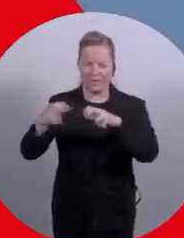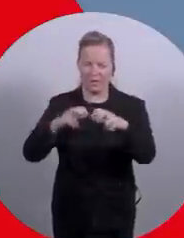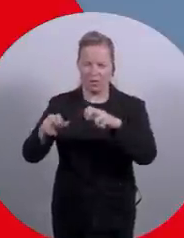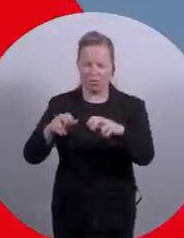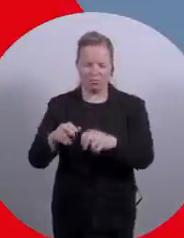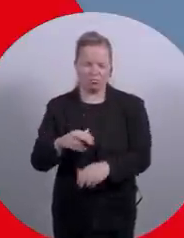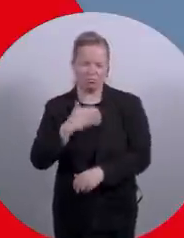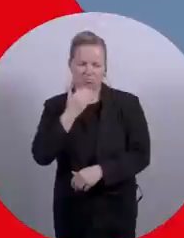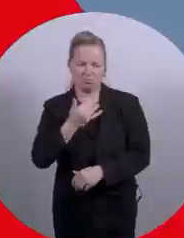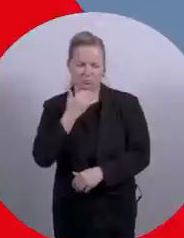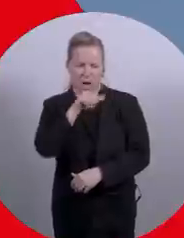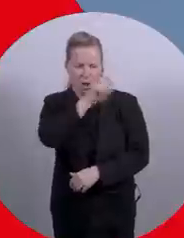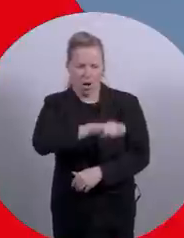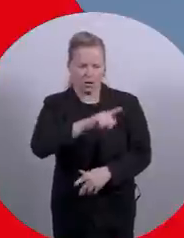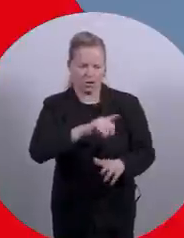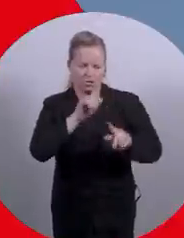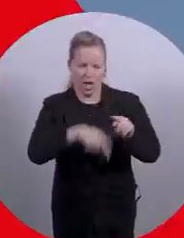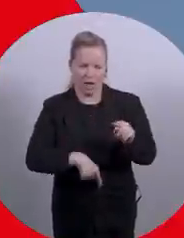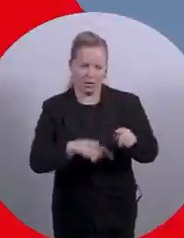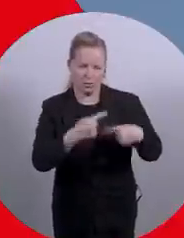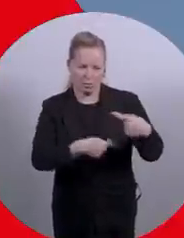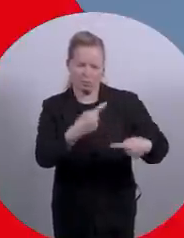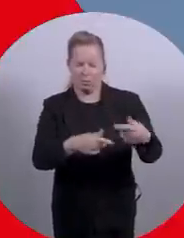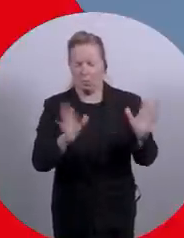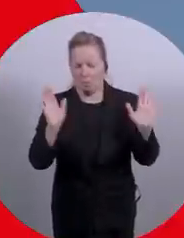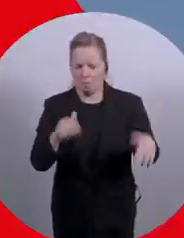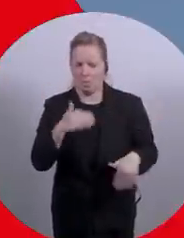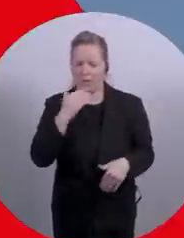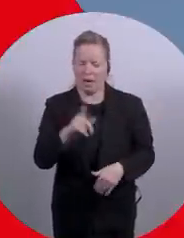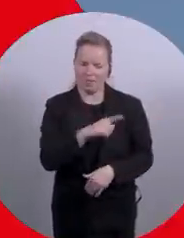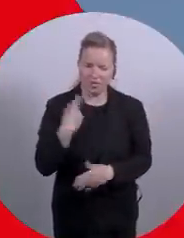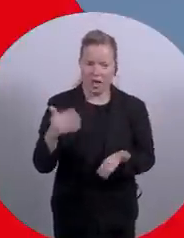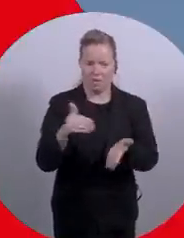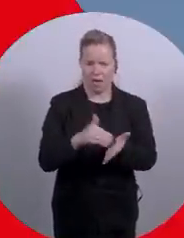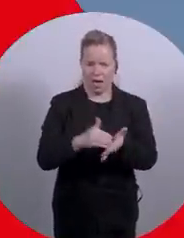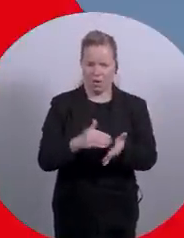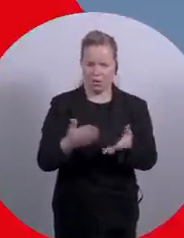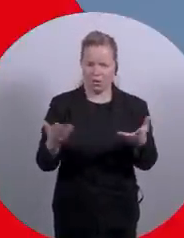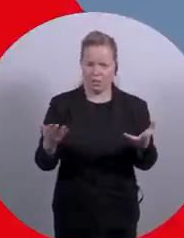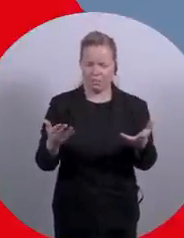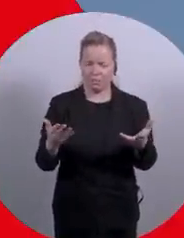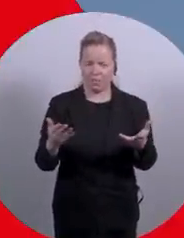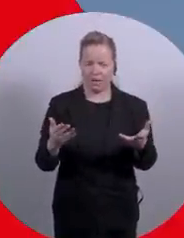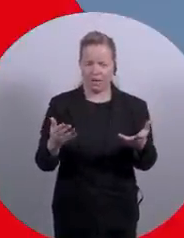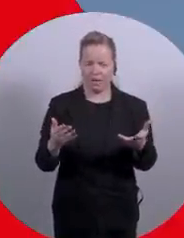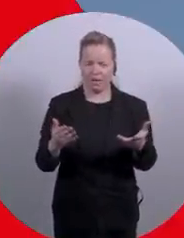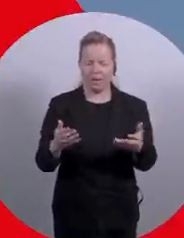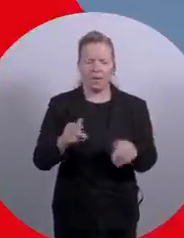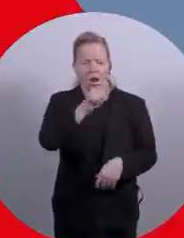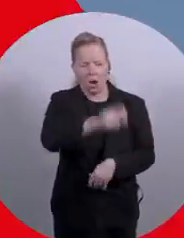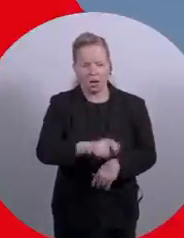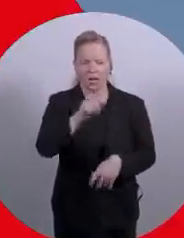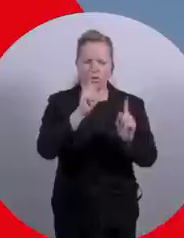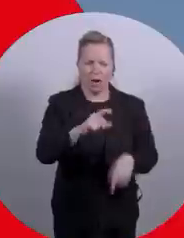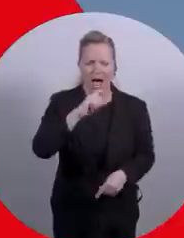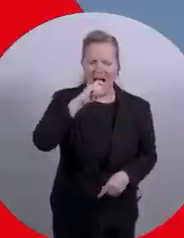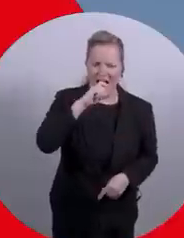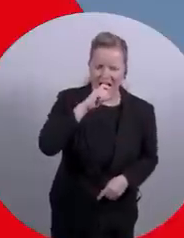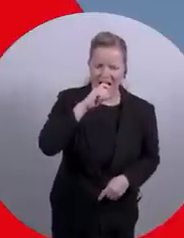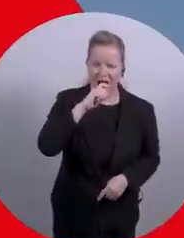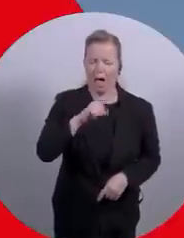Leuten schlecht geht braucht uns uns wenn uns gesagt wird dass wir die Zähne zusammenbeißen sollen während sich die Unternehmen aber über